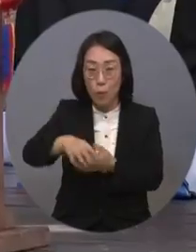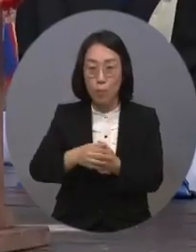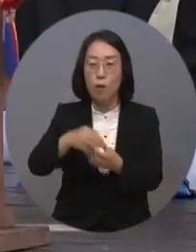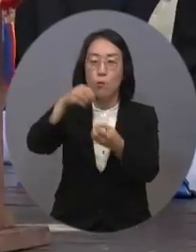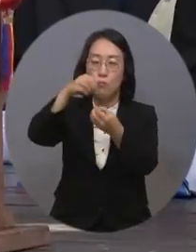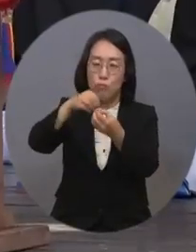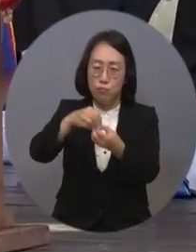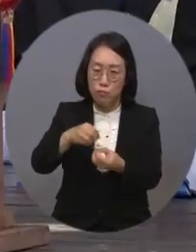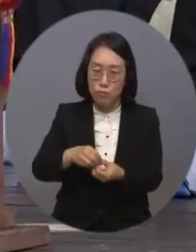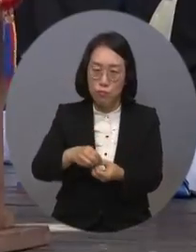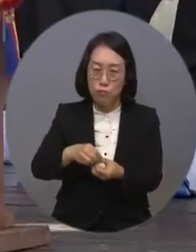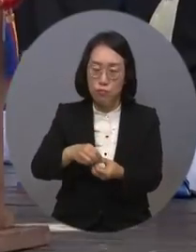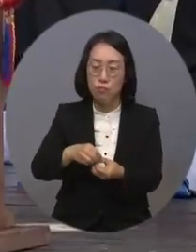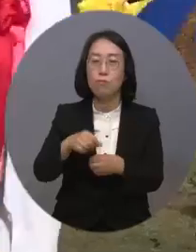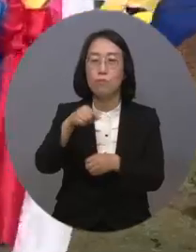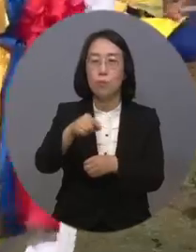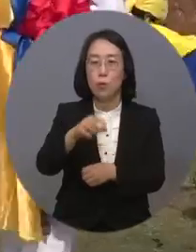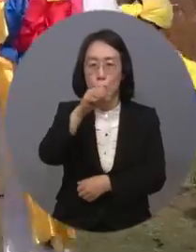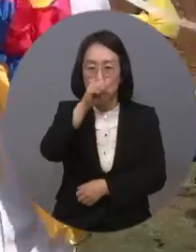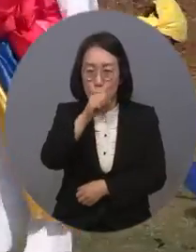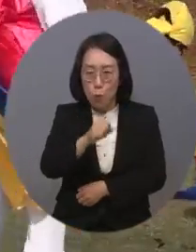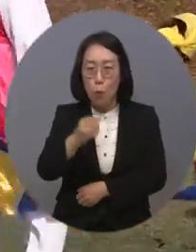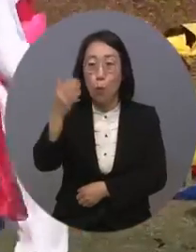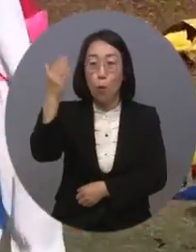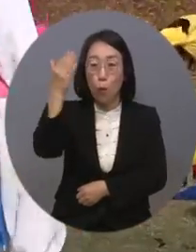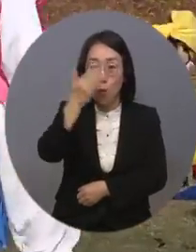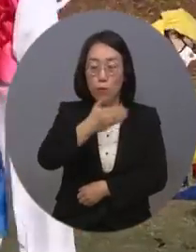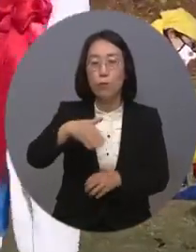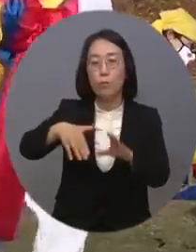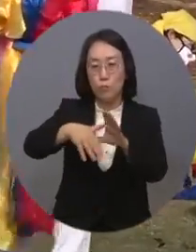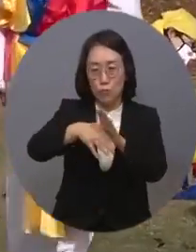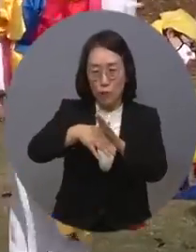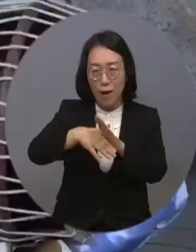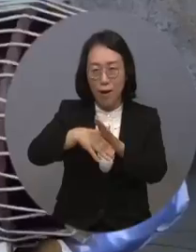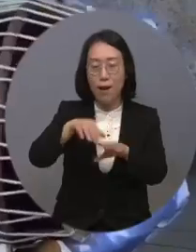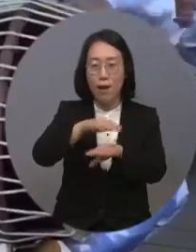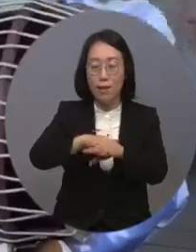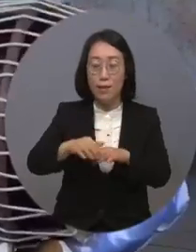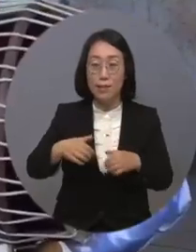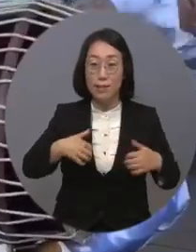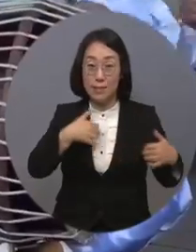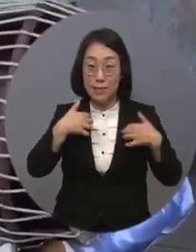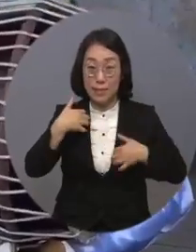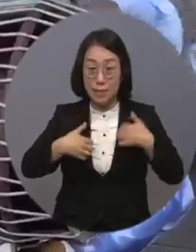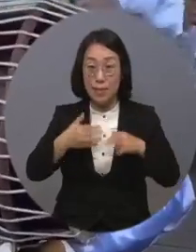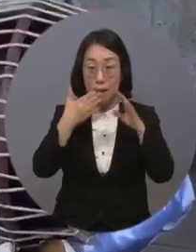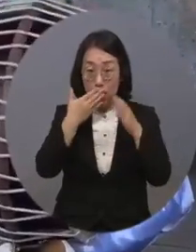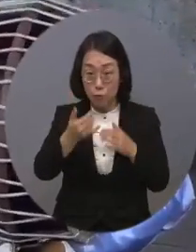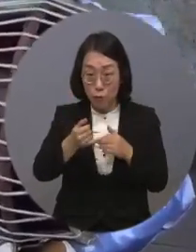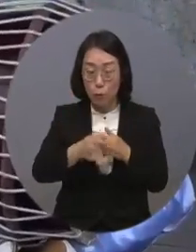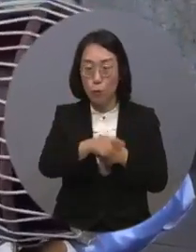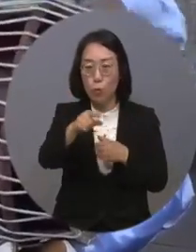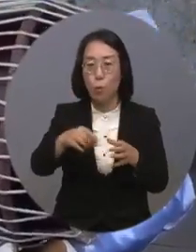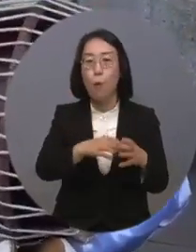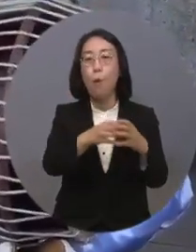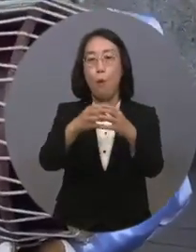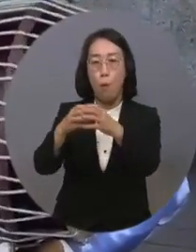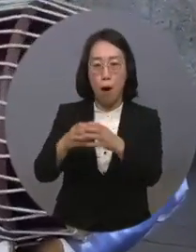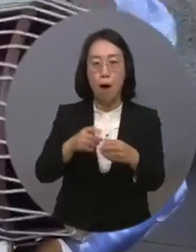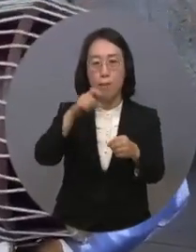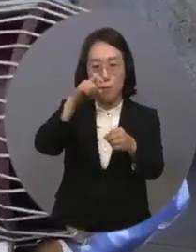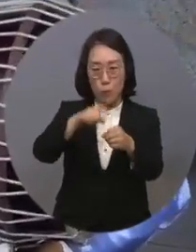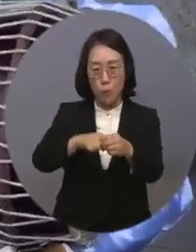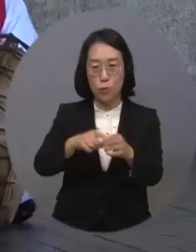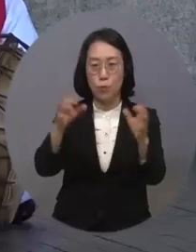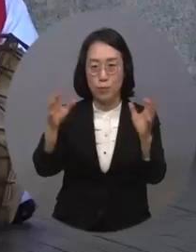및 보존해 건전한 여가 선용 활동과 문화 향유를 통한 풍물인들의 화합과 발전을 도모하기 위해